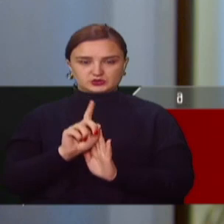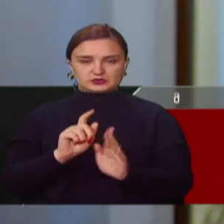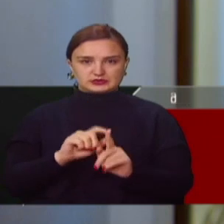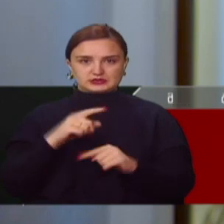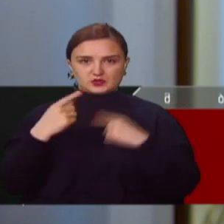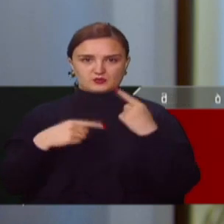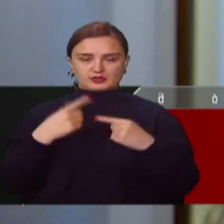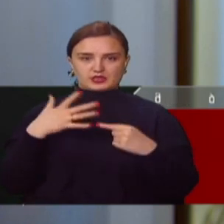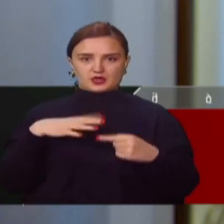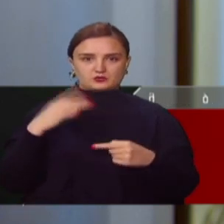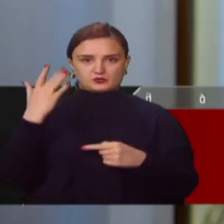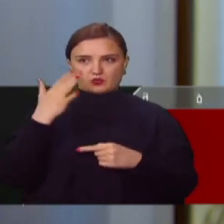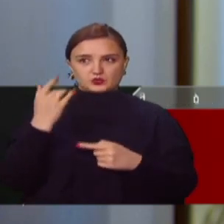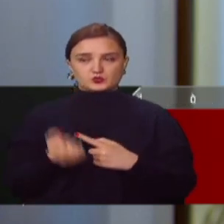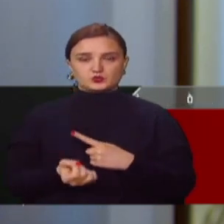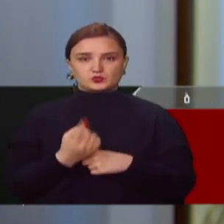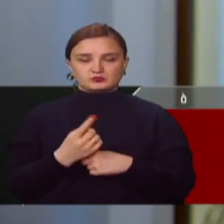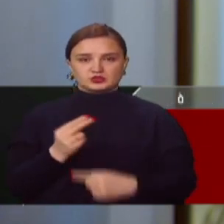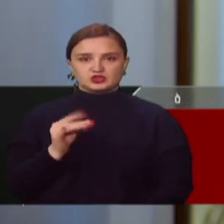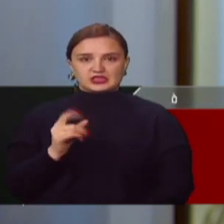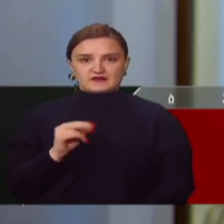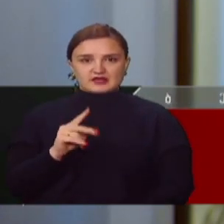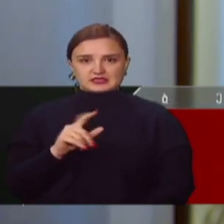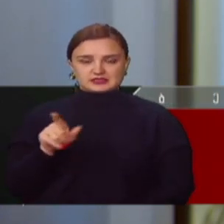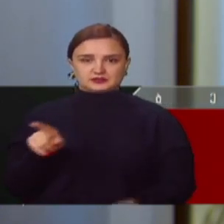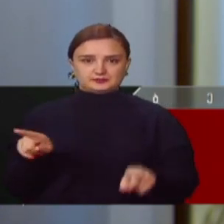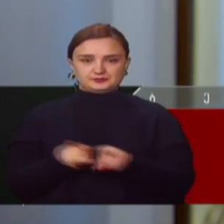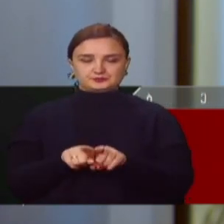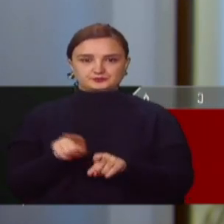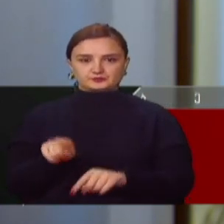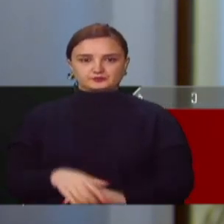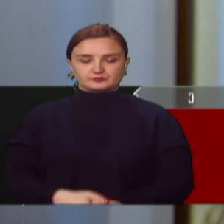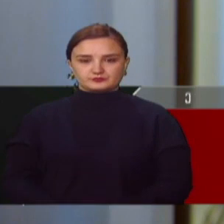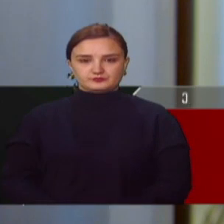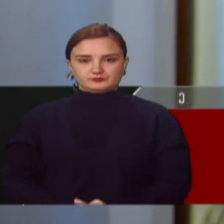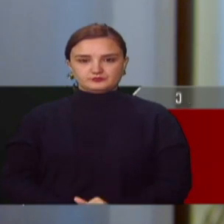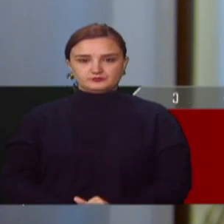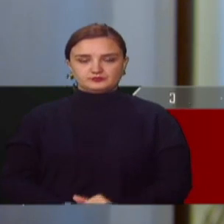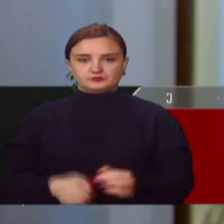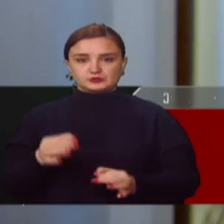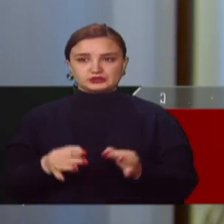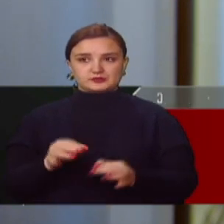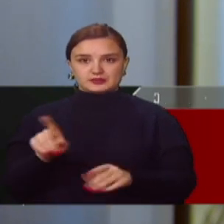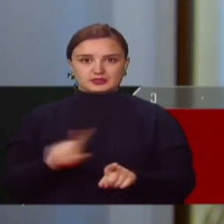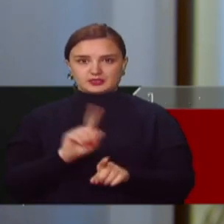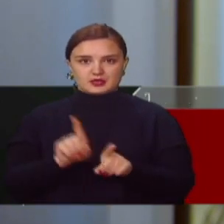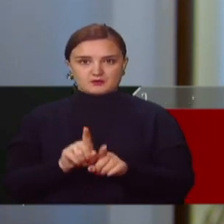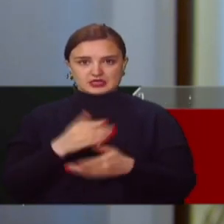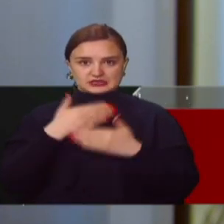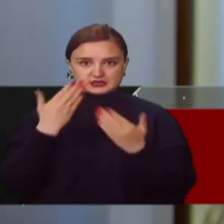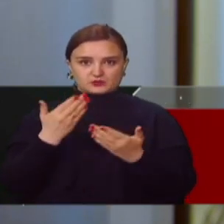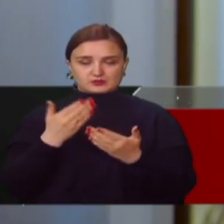საუბარი ქართულმა ოცნებამ, რომ აი თურმე რა ვიცი ჩხიკვაძესნაირი ასე ვთქვათ ობიექტური მოსამართლე არ არსებობს. საქართველოს